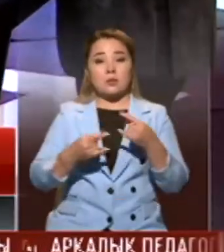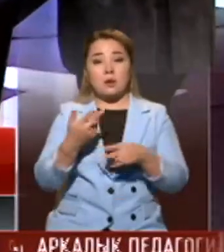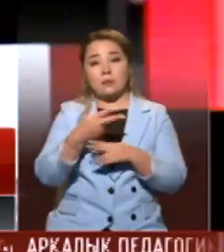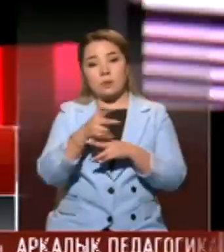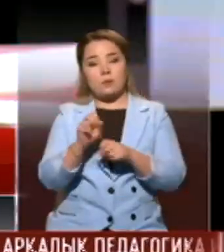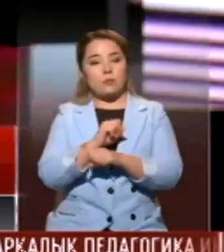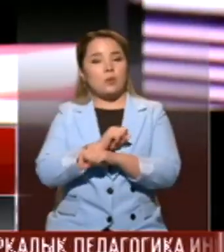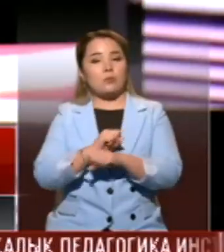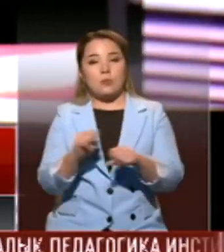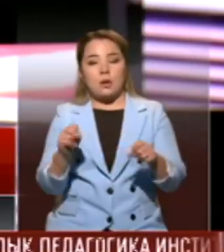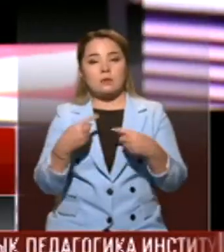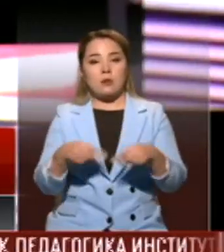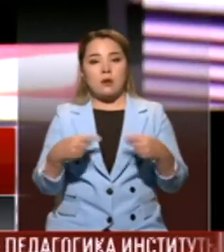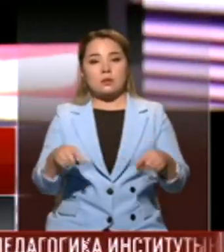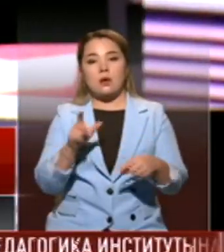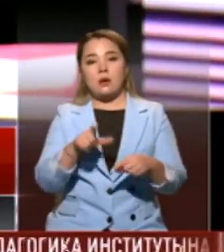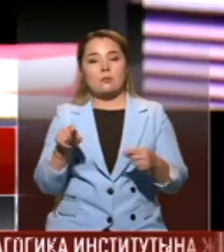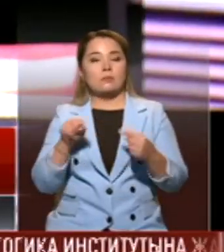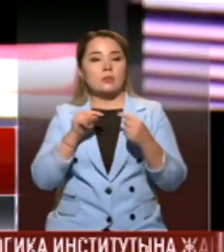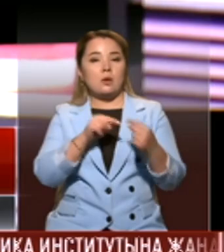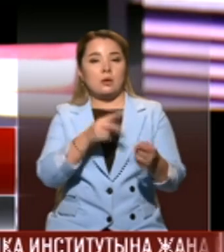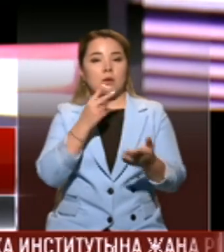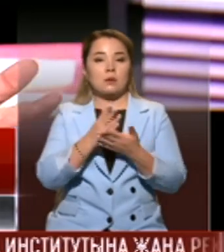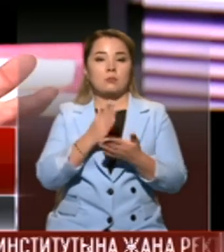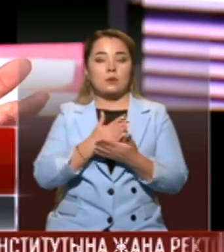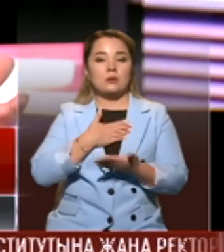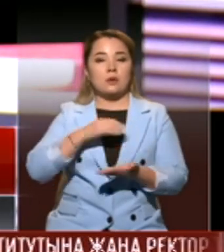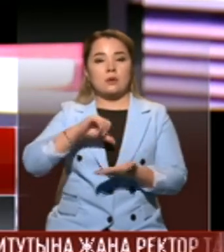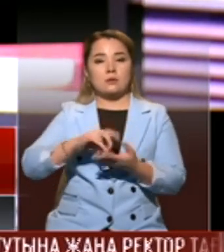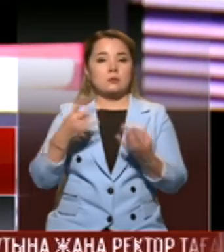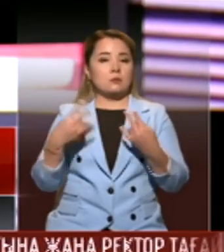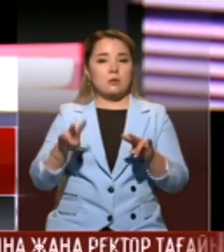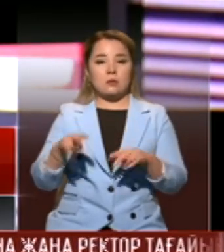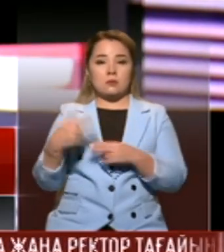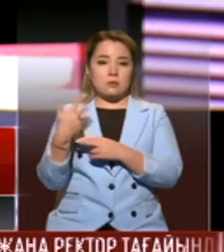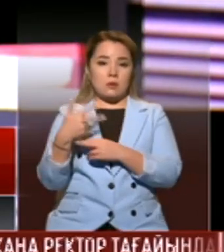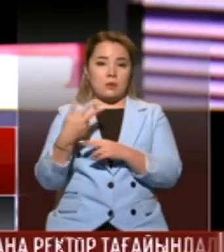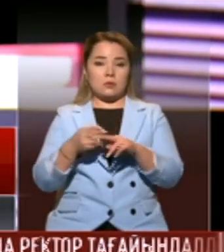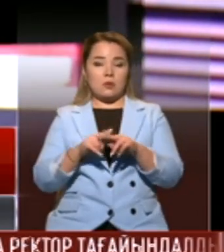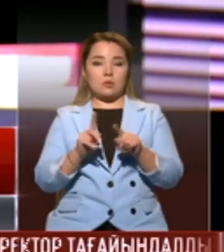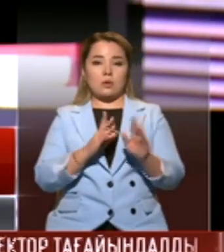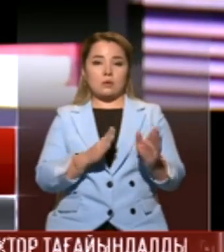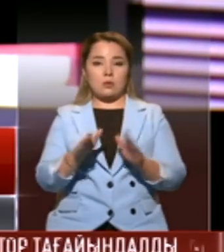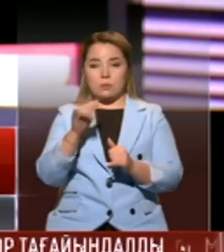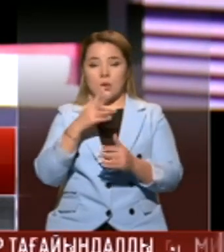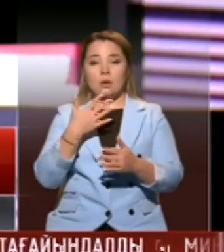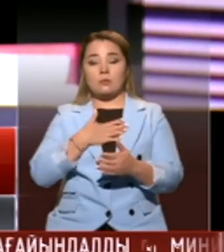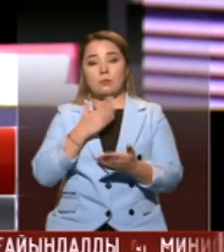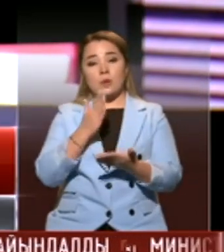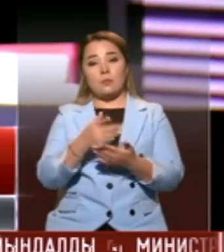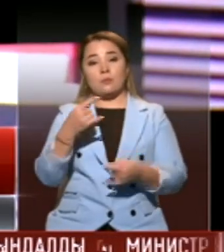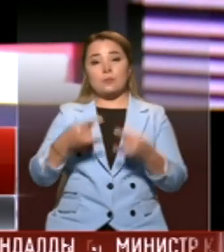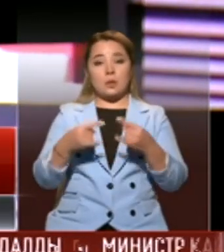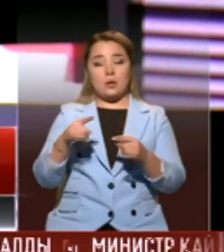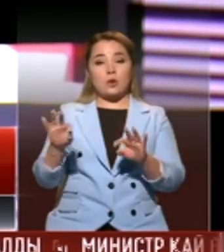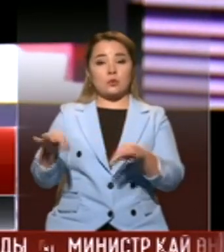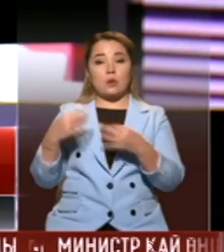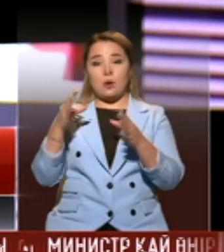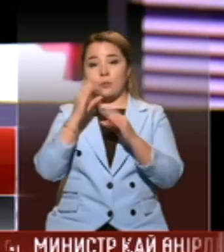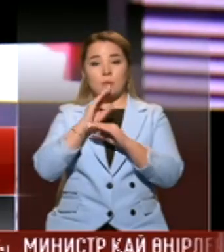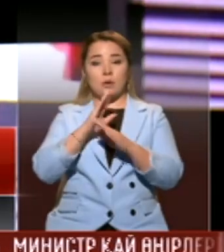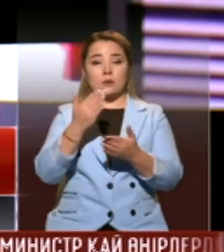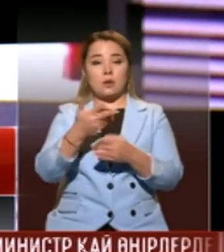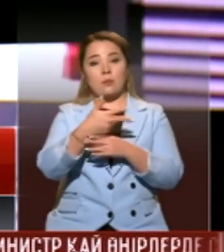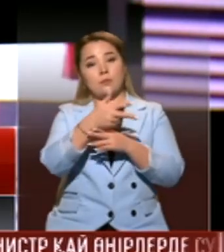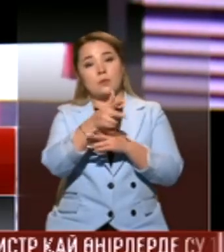түсіруге болмайды, өйткені кейбір азаматтар қарсы болуы мүмкін. Менің керек емес түсіріп. Ал сіз оны реттей алмайсыз ғой. Тікелей эфирде сіз рұқсатын алып үлгере алмайсыз,